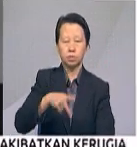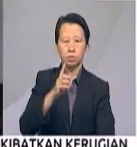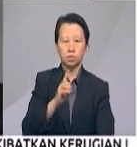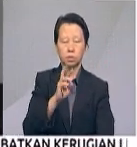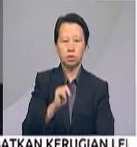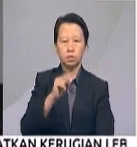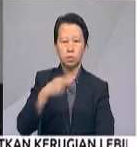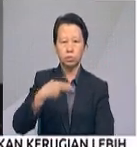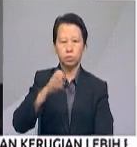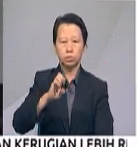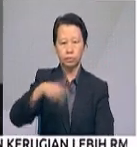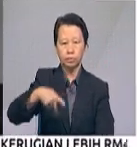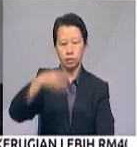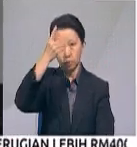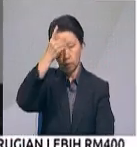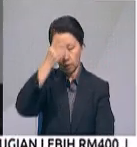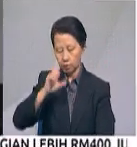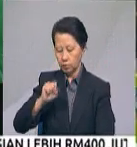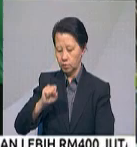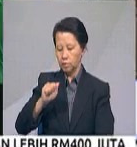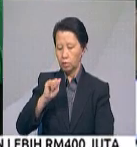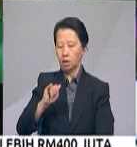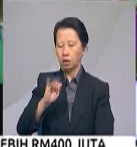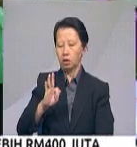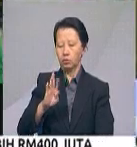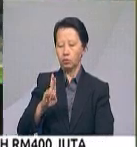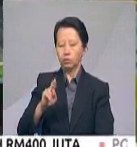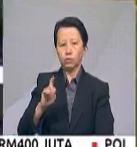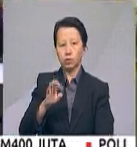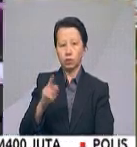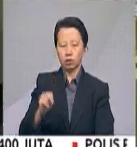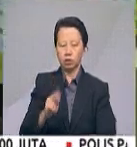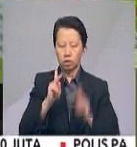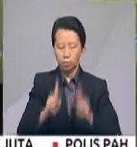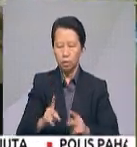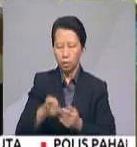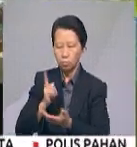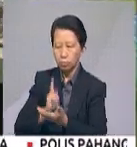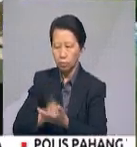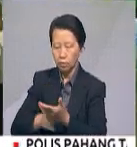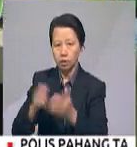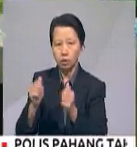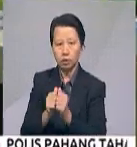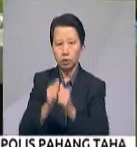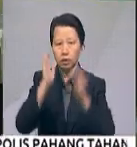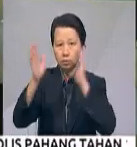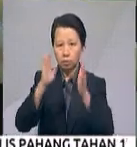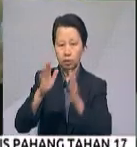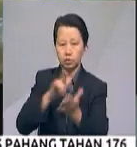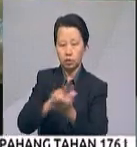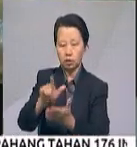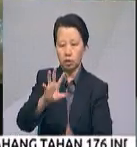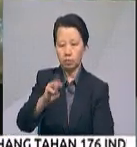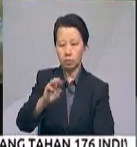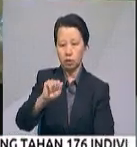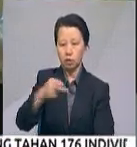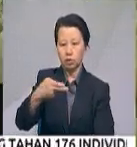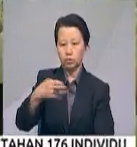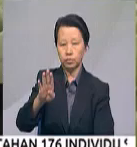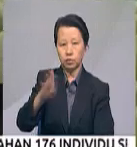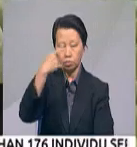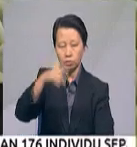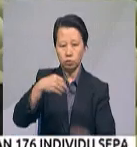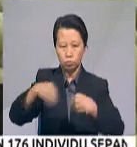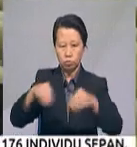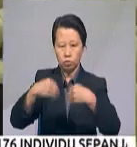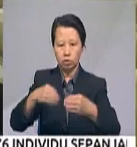Ehwal Pengguna Datuk Seri Saifuddin Nasution Ismail berkata pihaknya sedang berunding dengan Malaysia Airport Berhad dalam usaha memasarkan